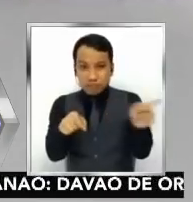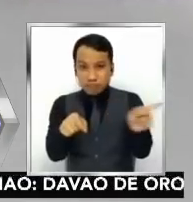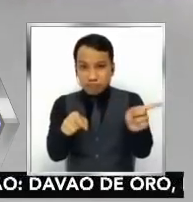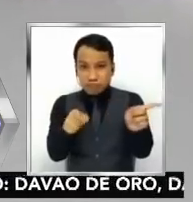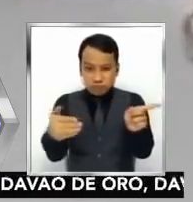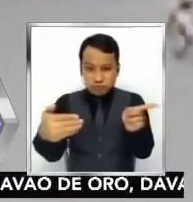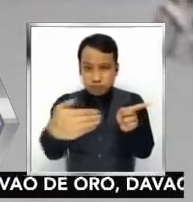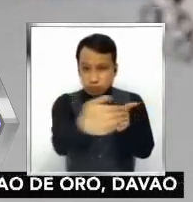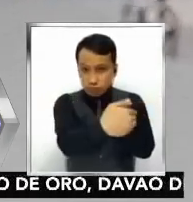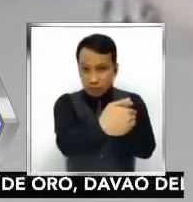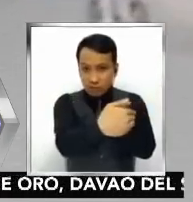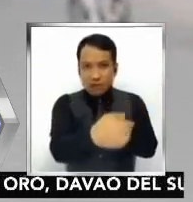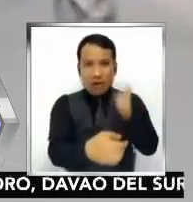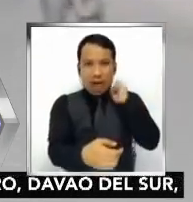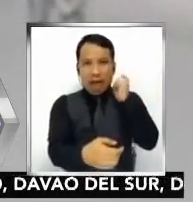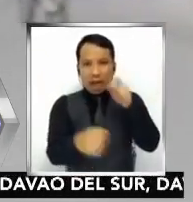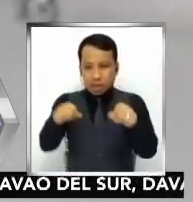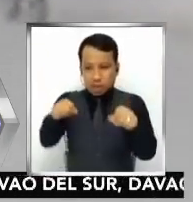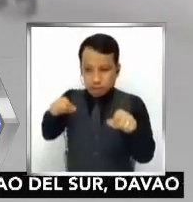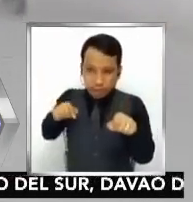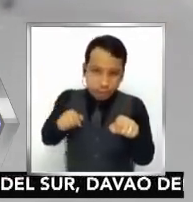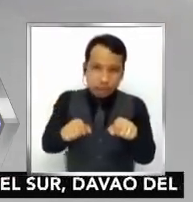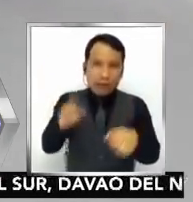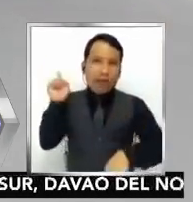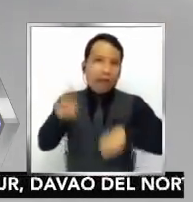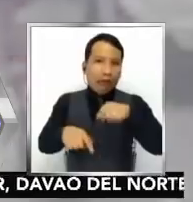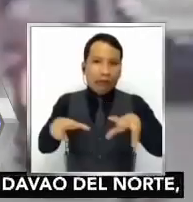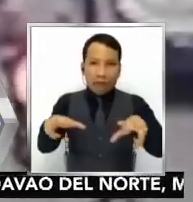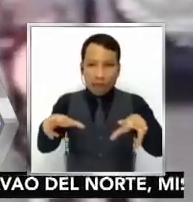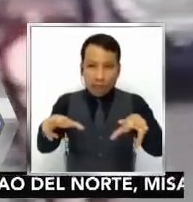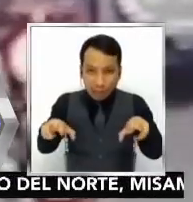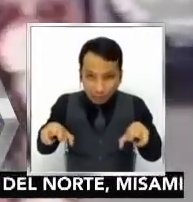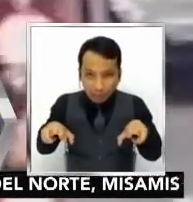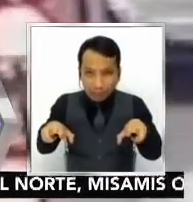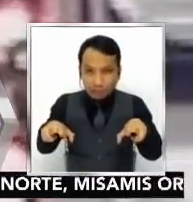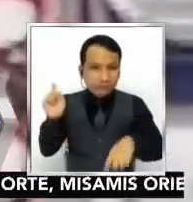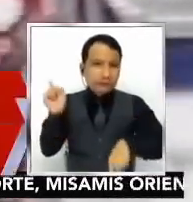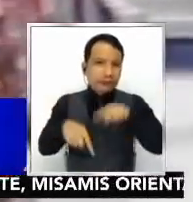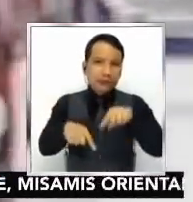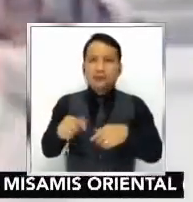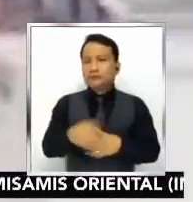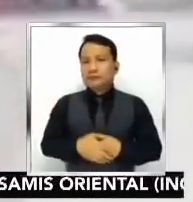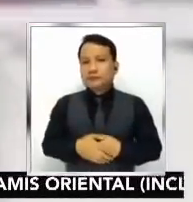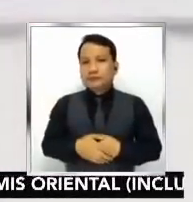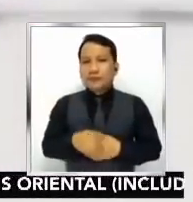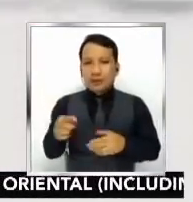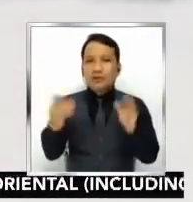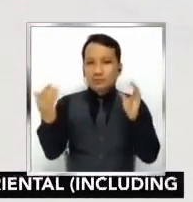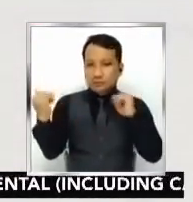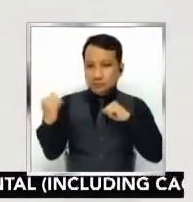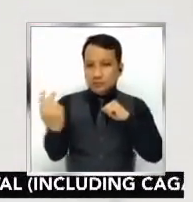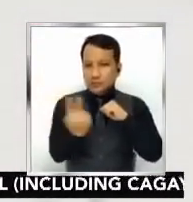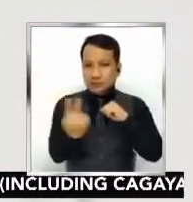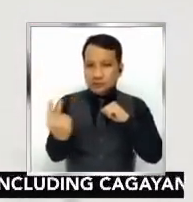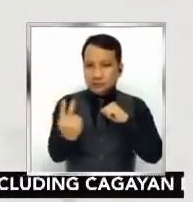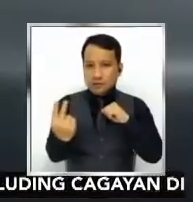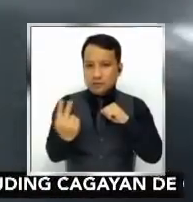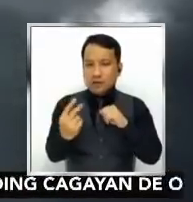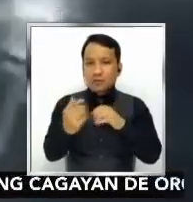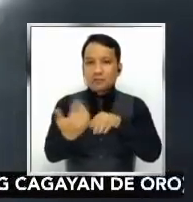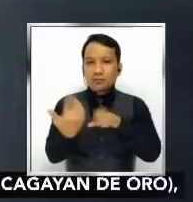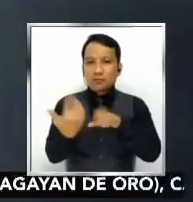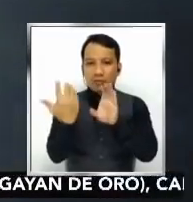takbo. Hindi siya agad nakapagpreno. Bumagsak ang rider sa kalsada. Nagkausap na ang dalawang motorista sa Traffic Investigation